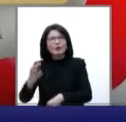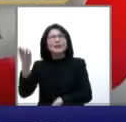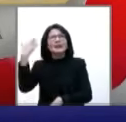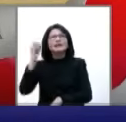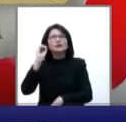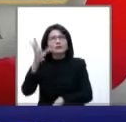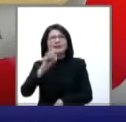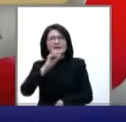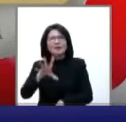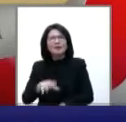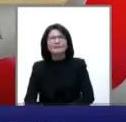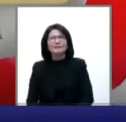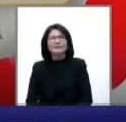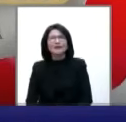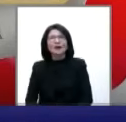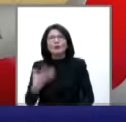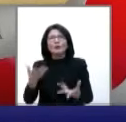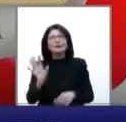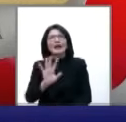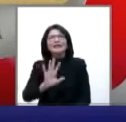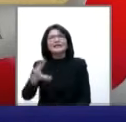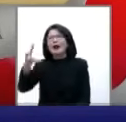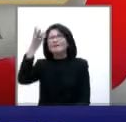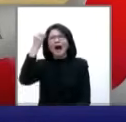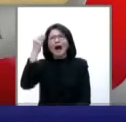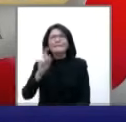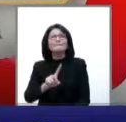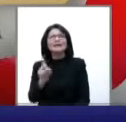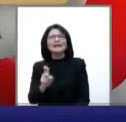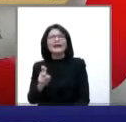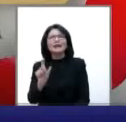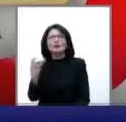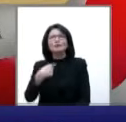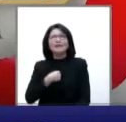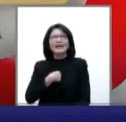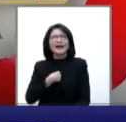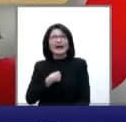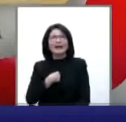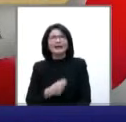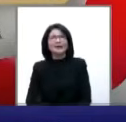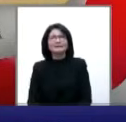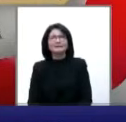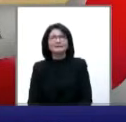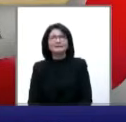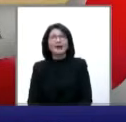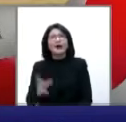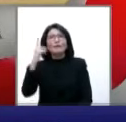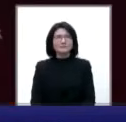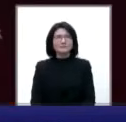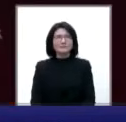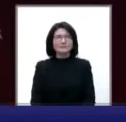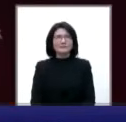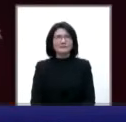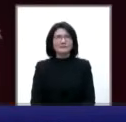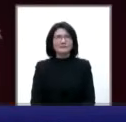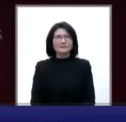diampingkan Ini juga jadi tidak memiliki kekuatan-kekuatan ee emosional atau rasa percaya diri yang tinggi begitu nah